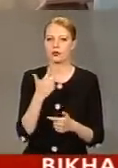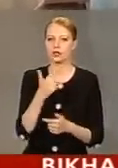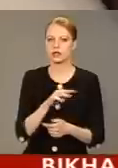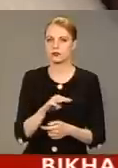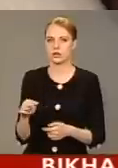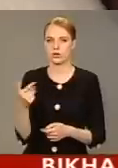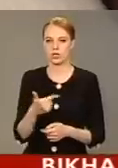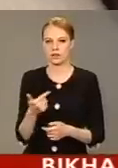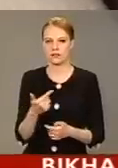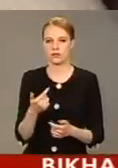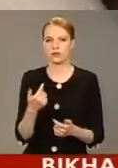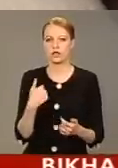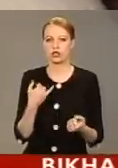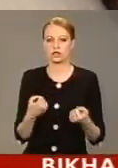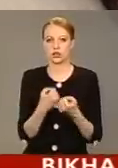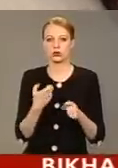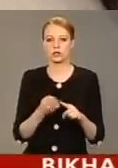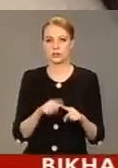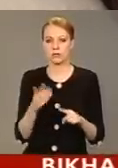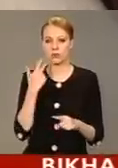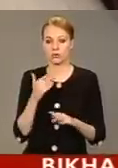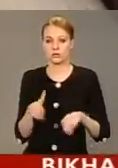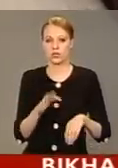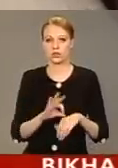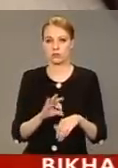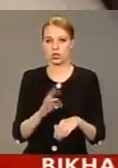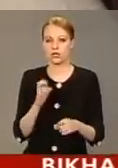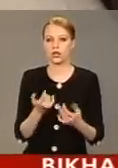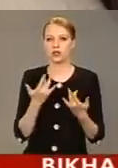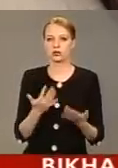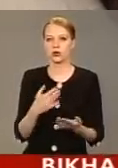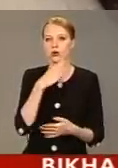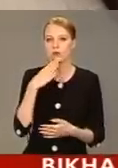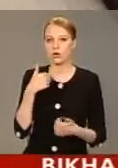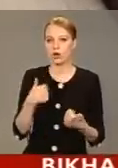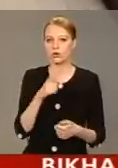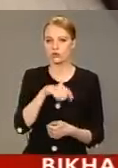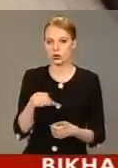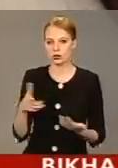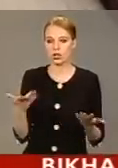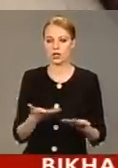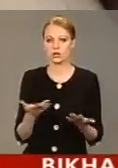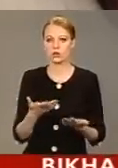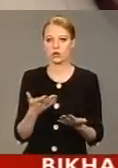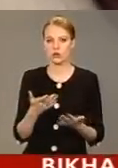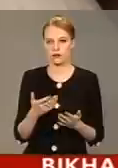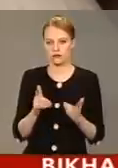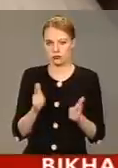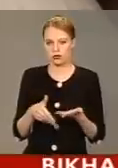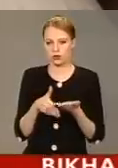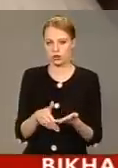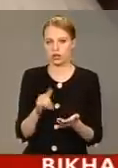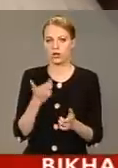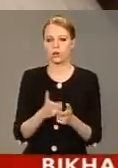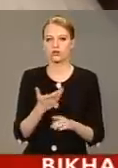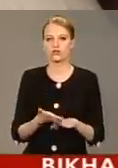мільйони гривень. Я столкнулася з тим, після того, як заболіла, наскільки багато хороших людей, які відкликаються. Тяжело